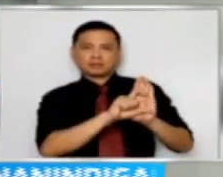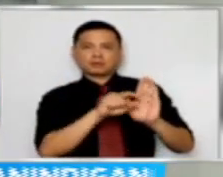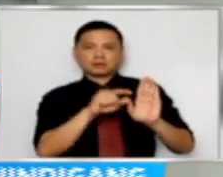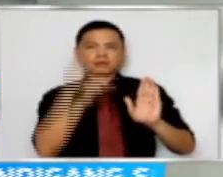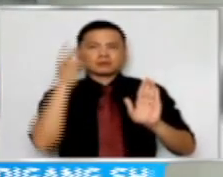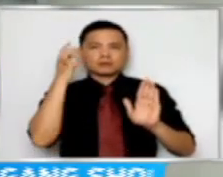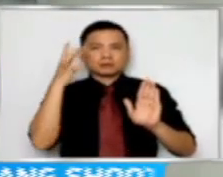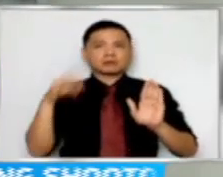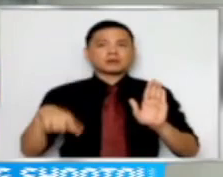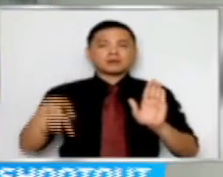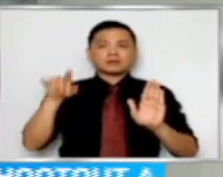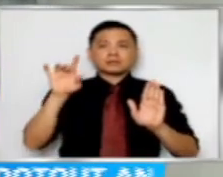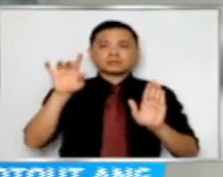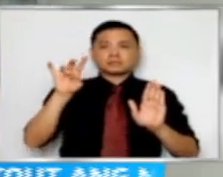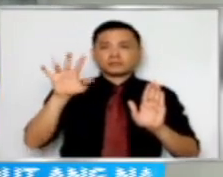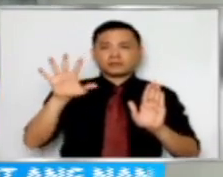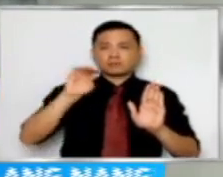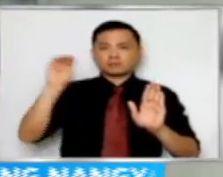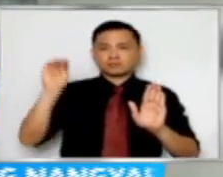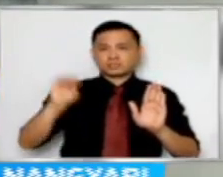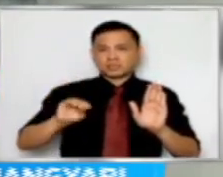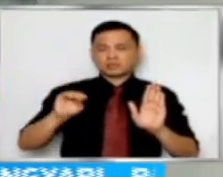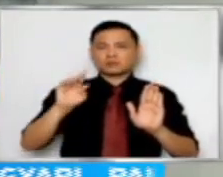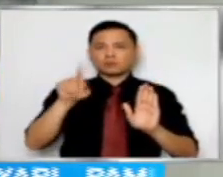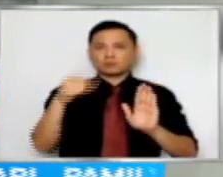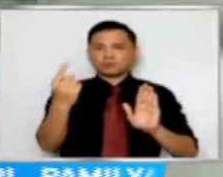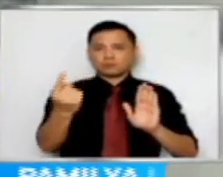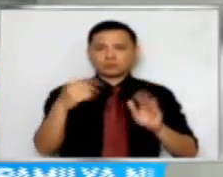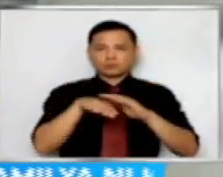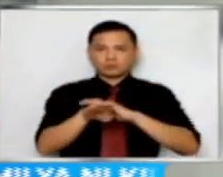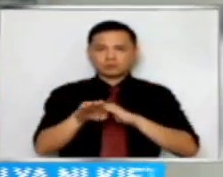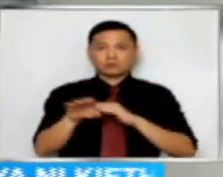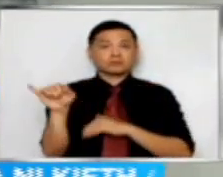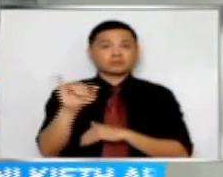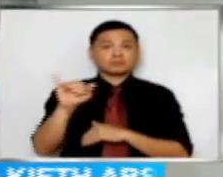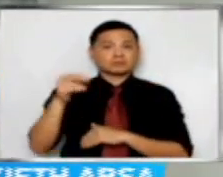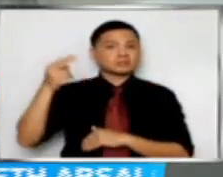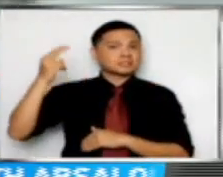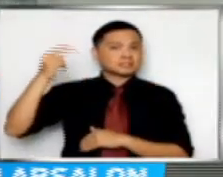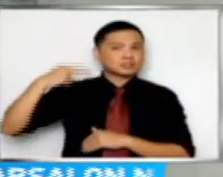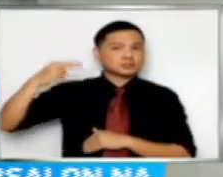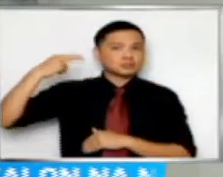20% venue capacity naman ang pinayagan sa mga historical site at museum.